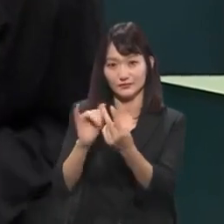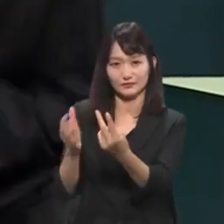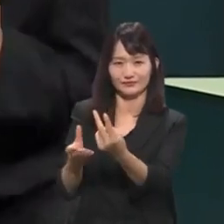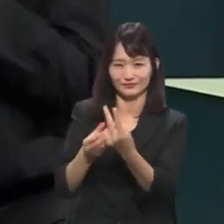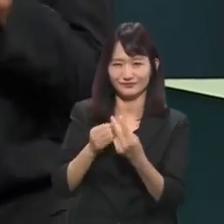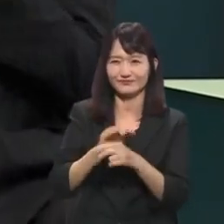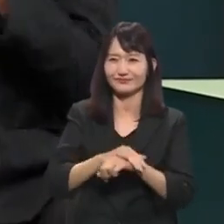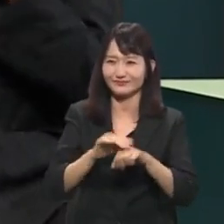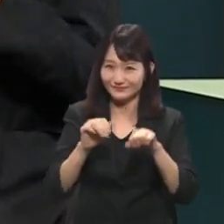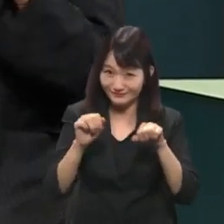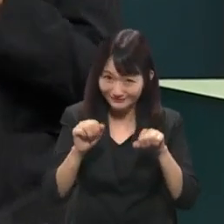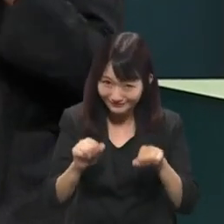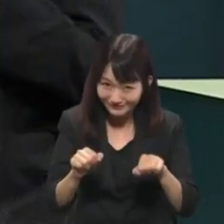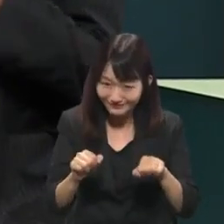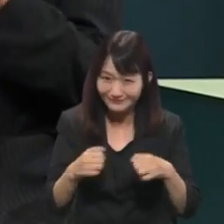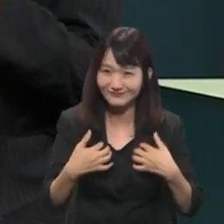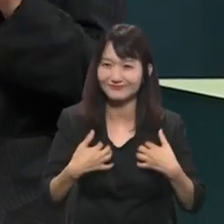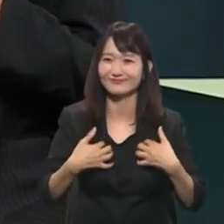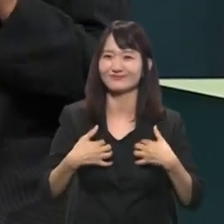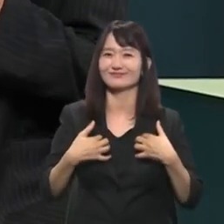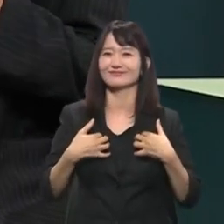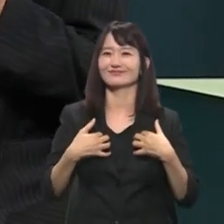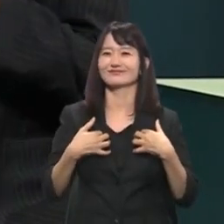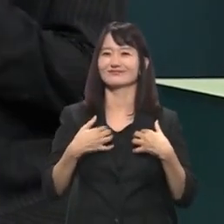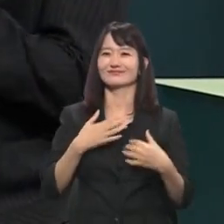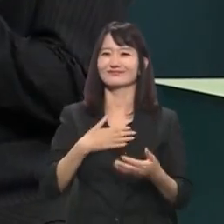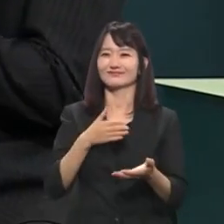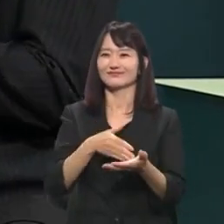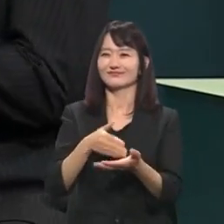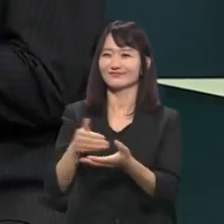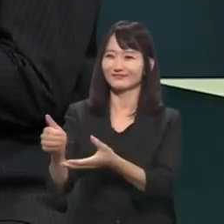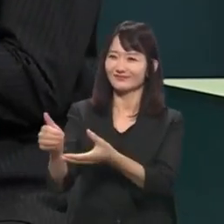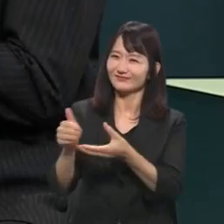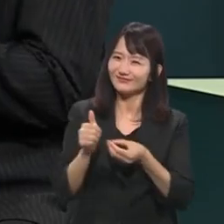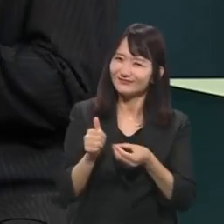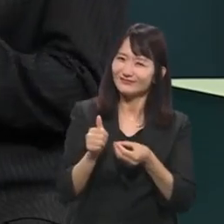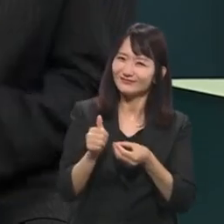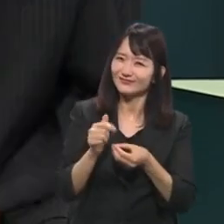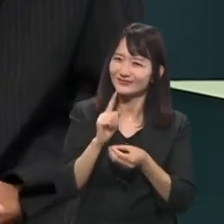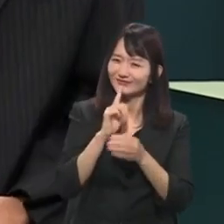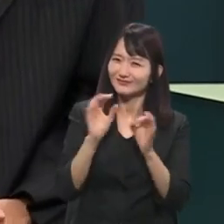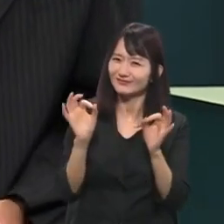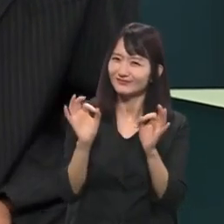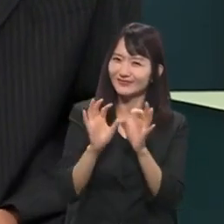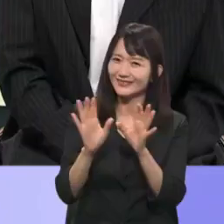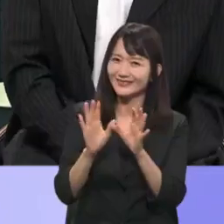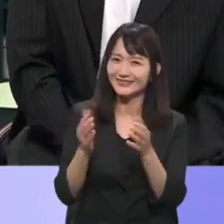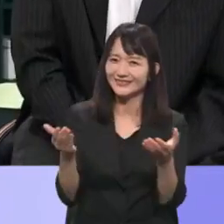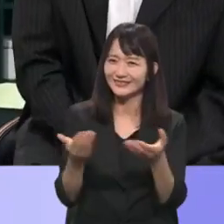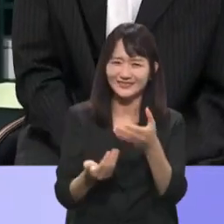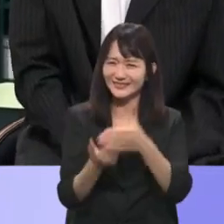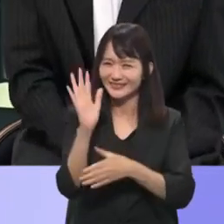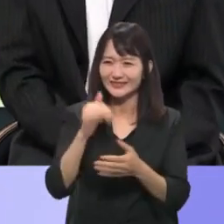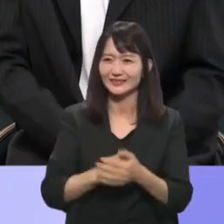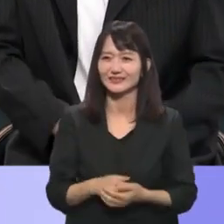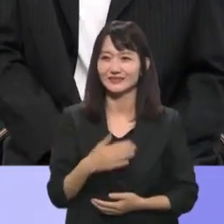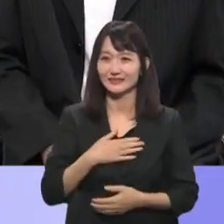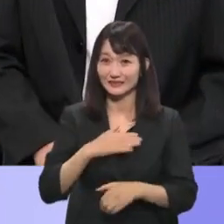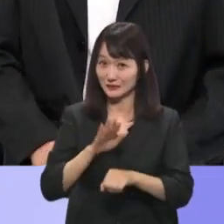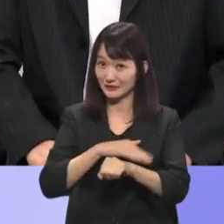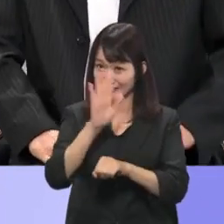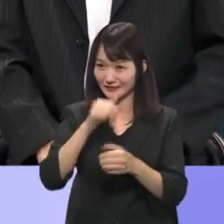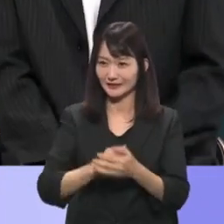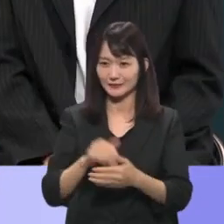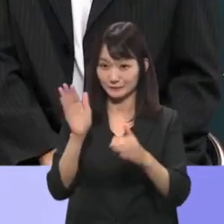반갑습니다 저희가 나오다니 또 말도 안 되는데 사고 친 거 아닙니다 저희 정식적으로 섭외